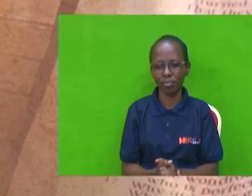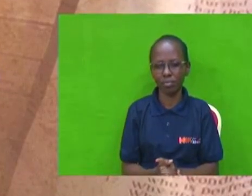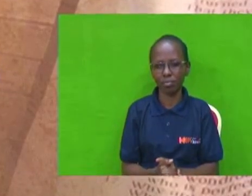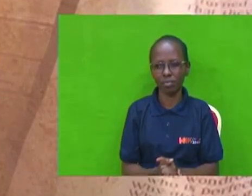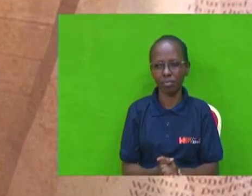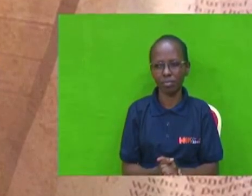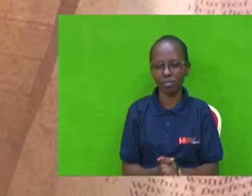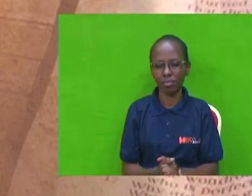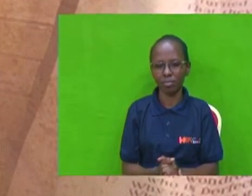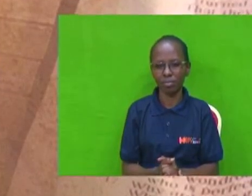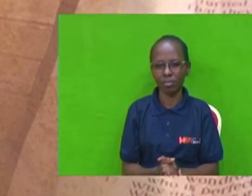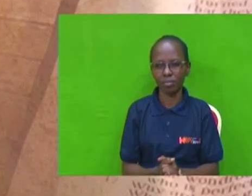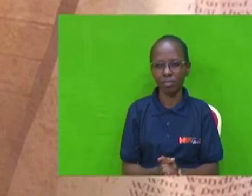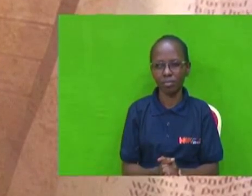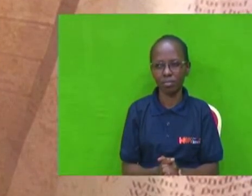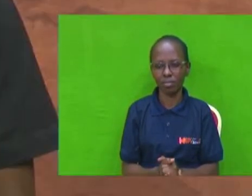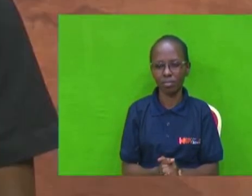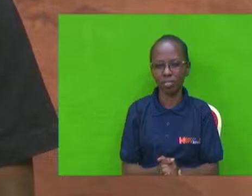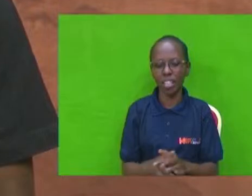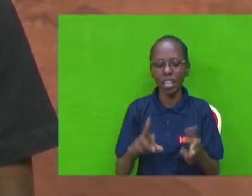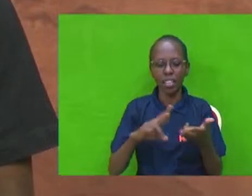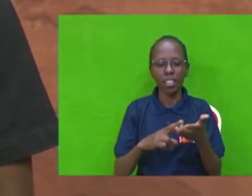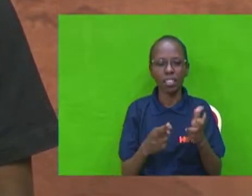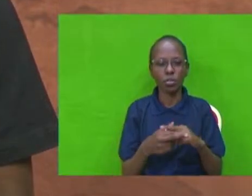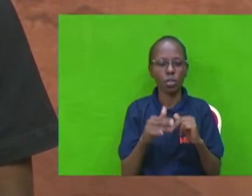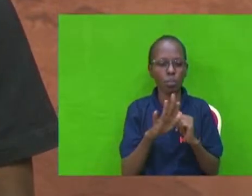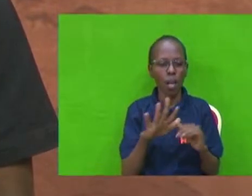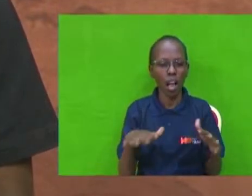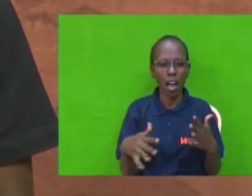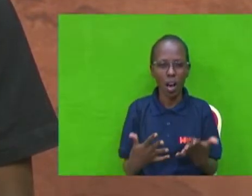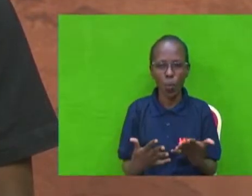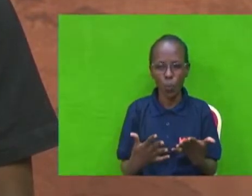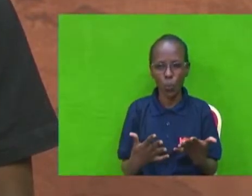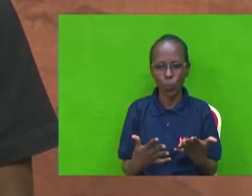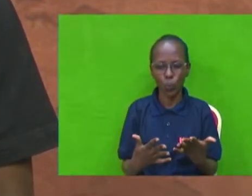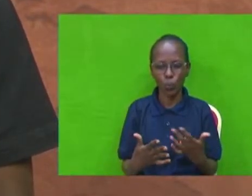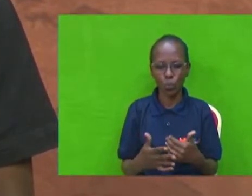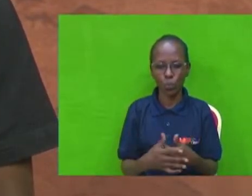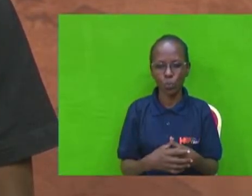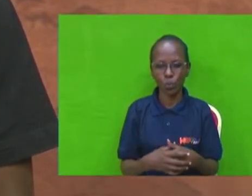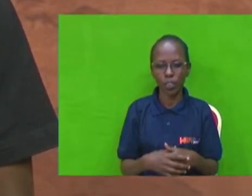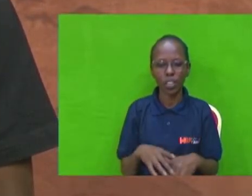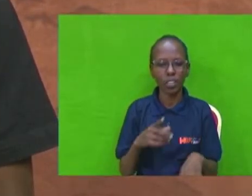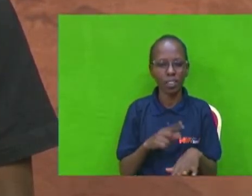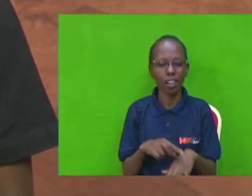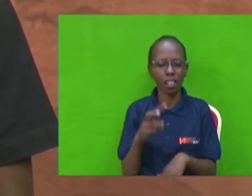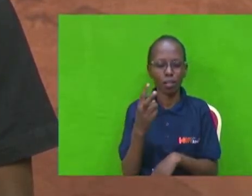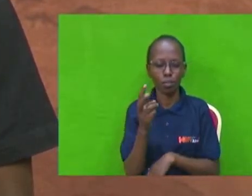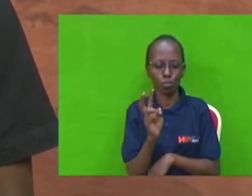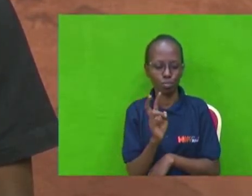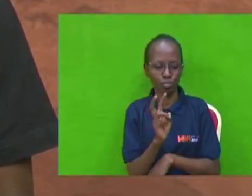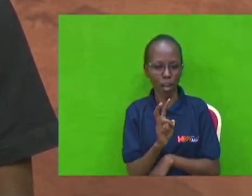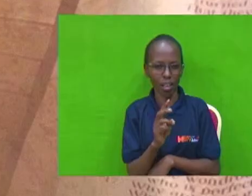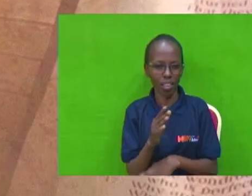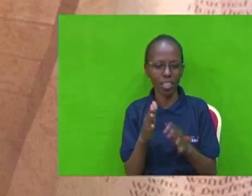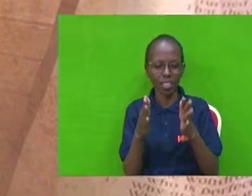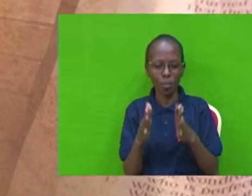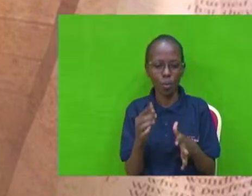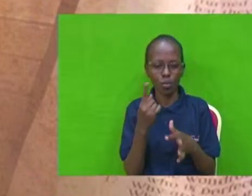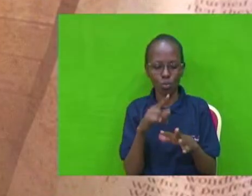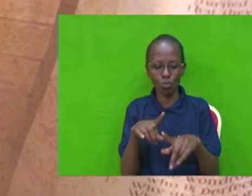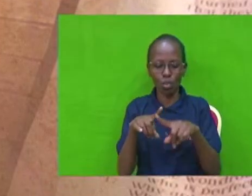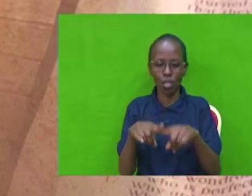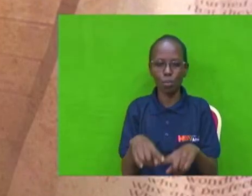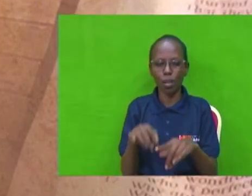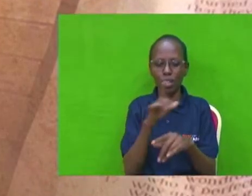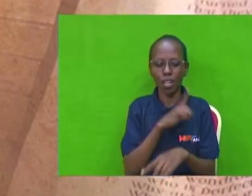Sasa mahusiano yao yanakuaje? Sasa mwalimu tu. Unapoangalia kuna ule ambaye anamtegemea bwana